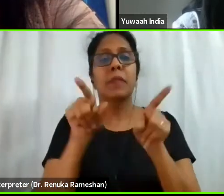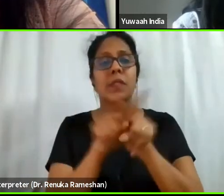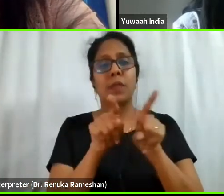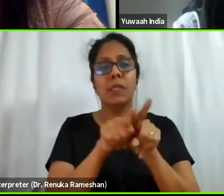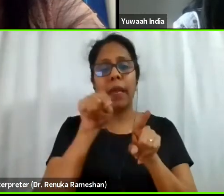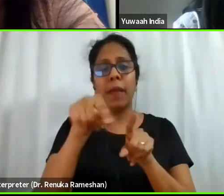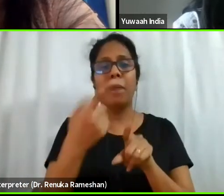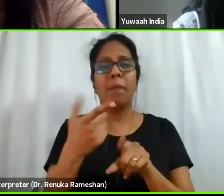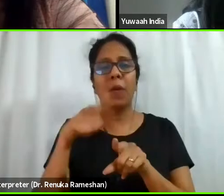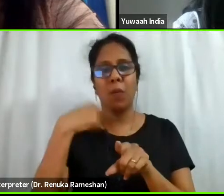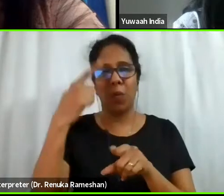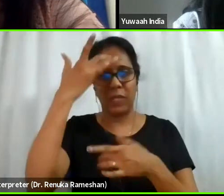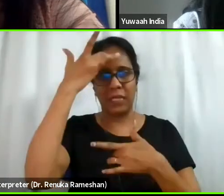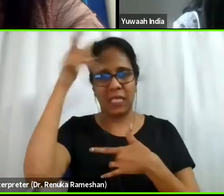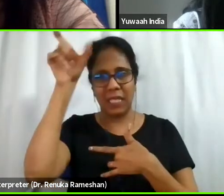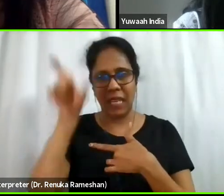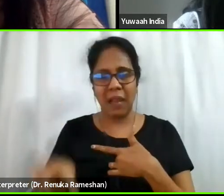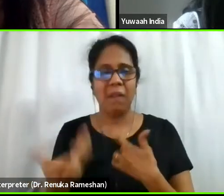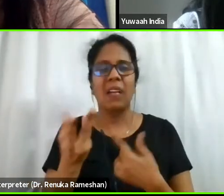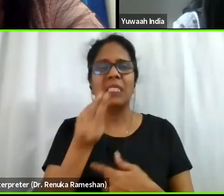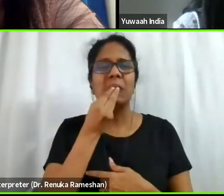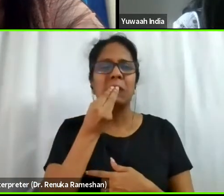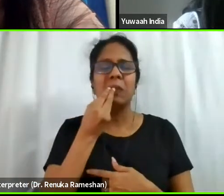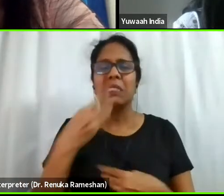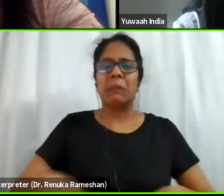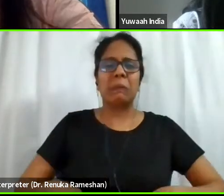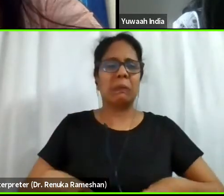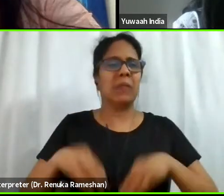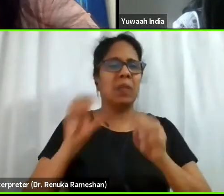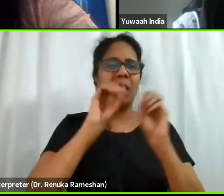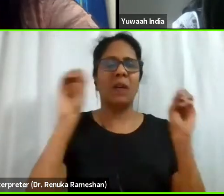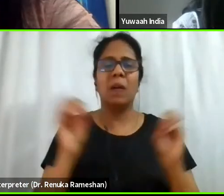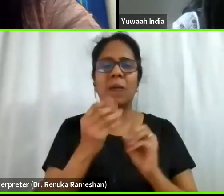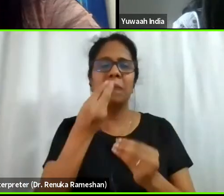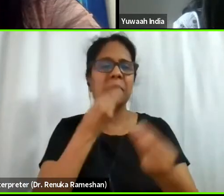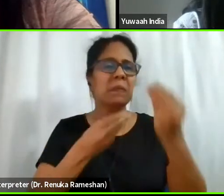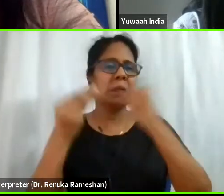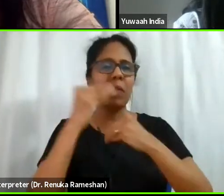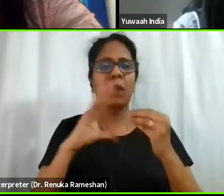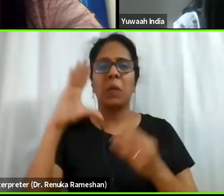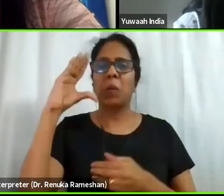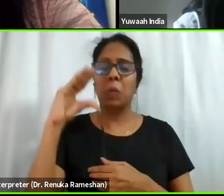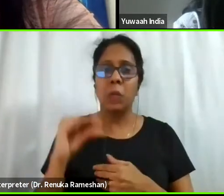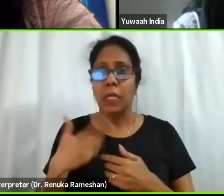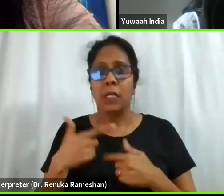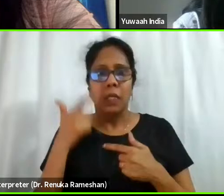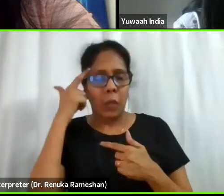खा पा रहा है, उसकी भूख बहुत कम हो गई है, तो भी हम उसको बहुत परेशान करें कि आप